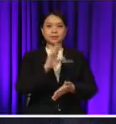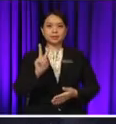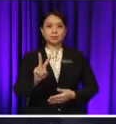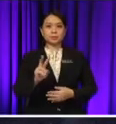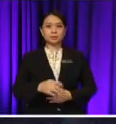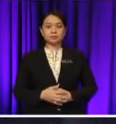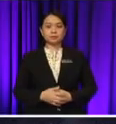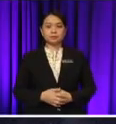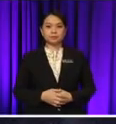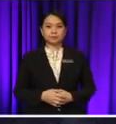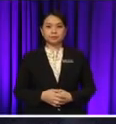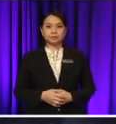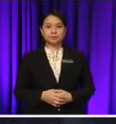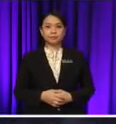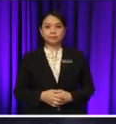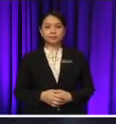boleh